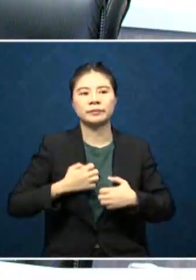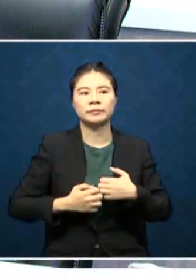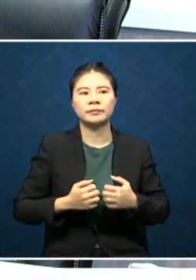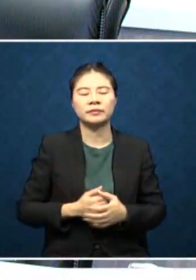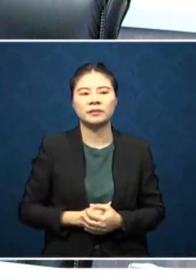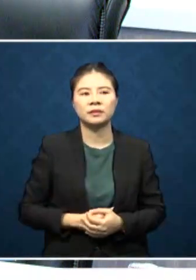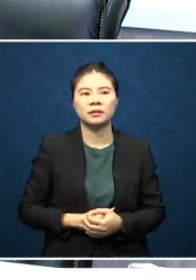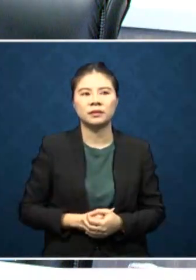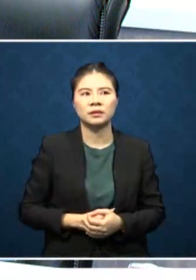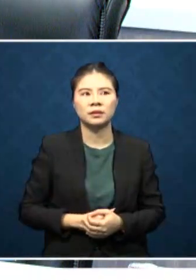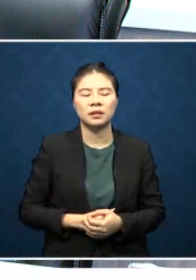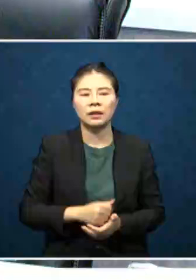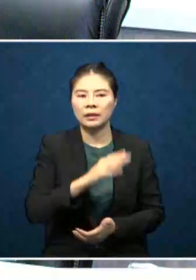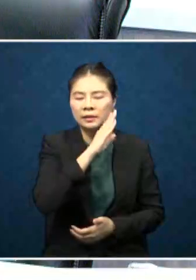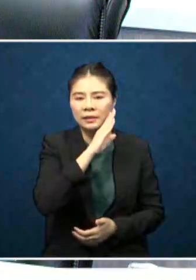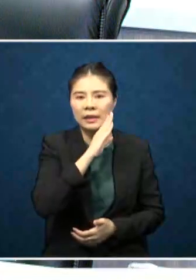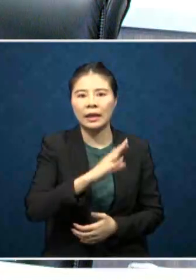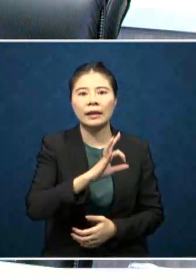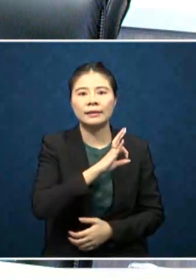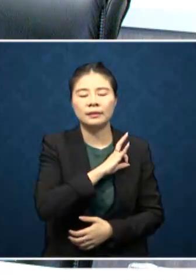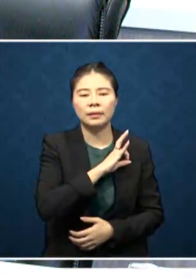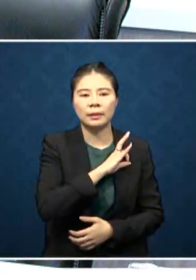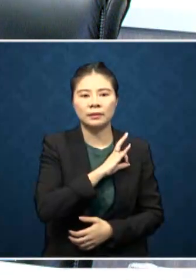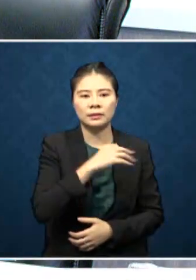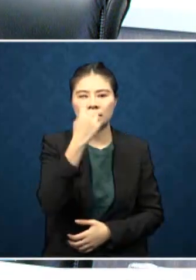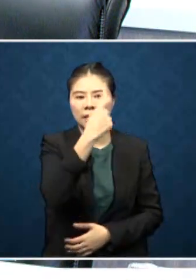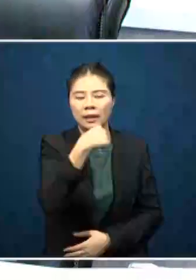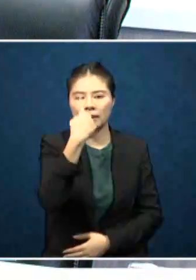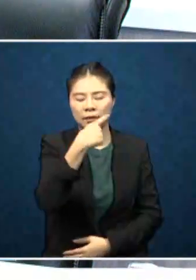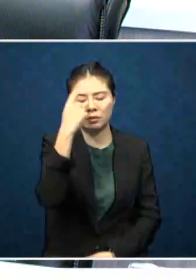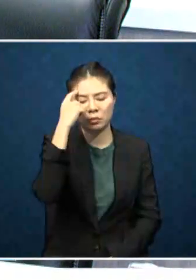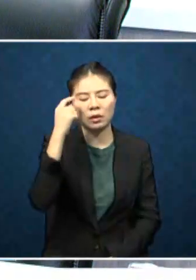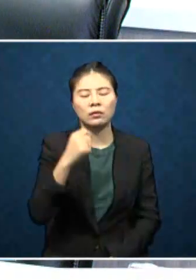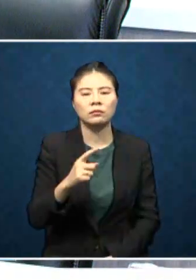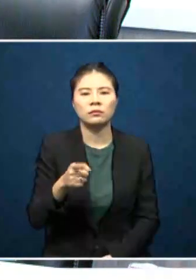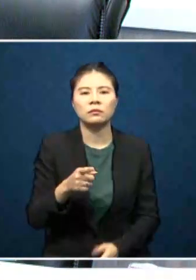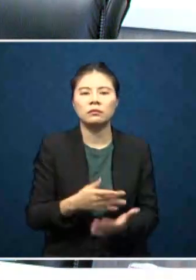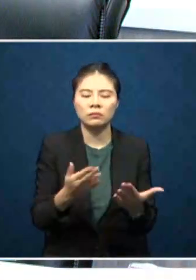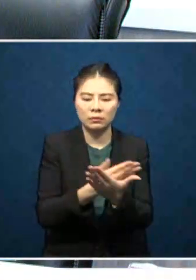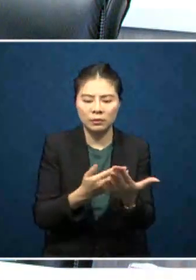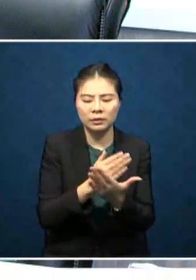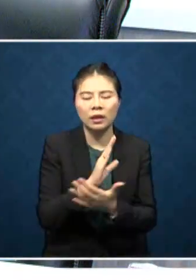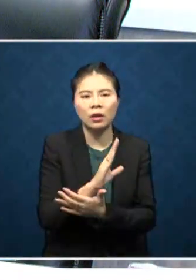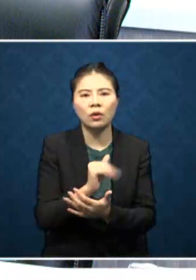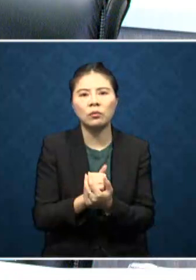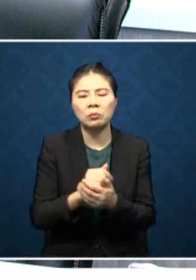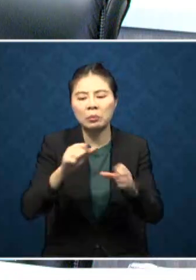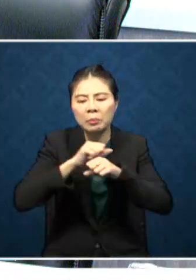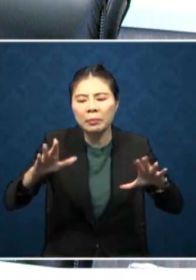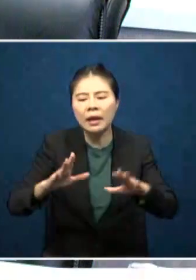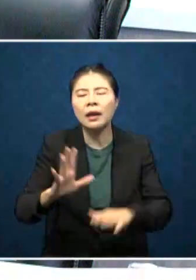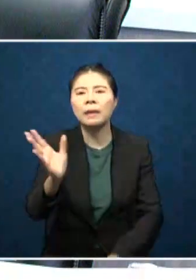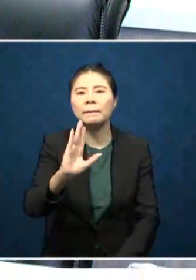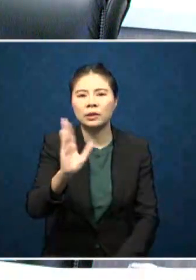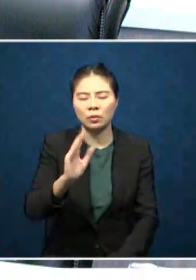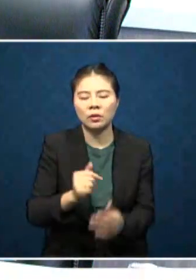ก็มีประเด็นว่าทั้งนี้หากท่านสมาชิกวุฒิสภาผู้ใดเห็นว่าข้อปรึกษาหารือของท่านเนี่ยไม่ต้องการเปิดเผยก็ให้